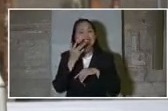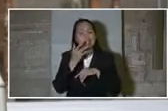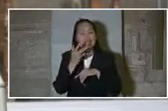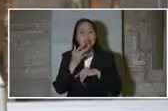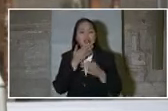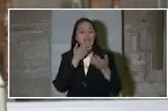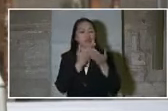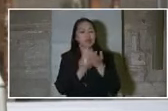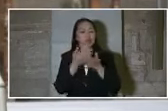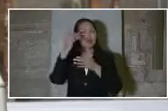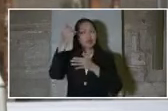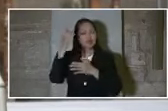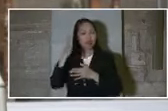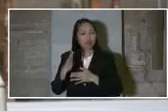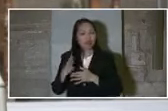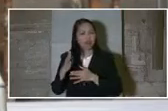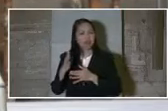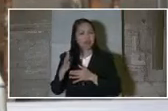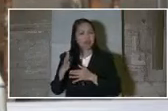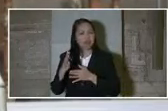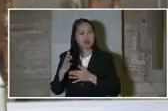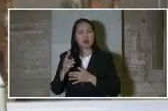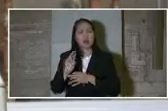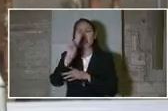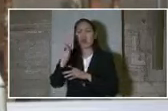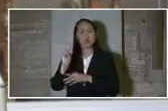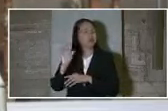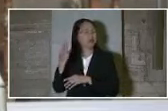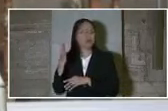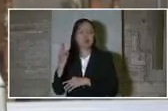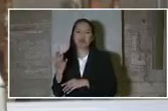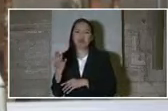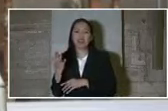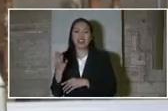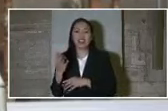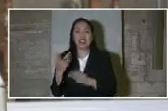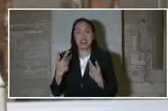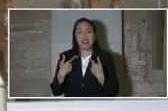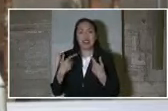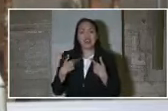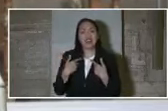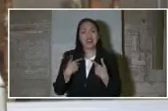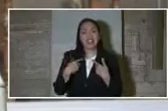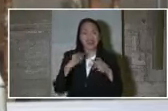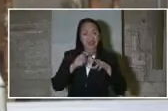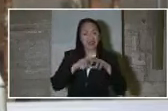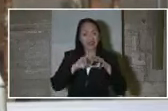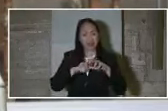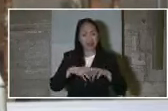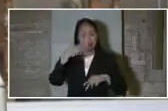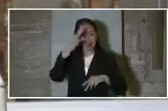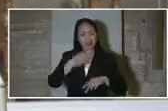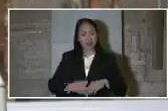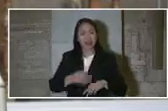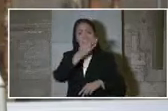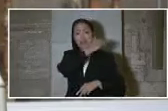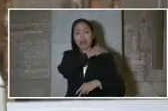So, useless ang t-shirt mo na may asin at ilaw sa harap at